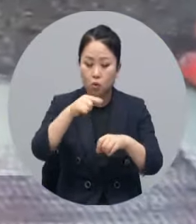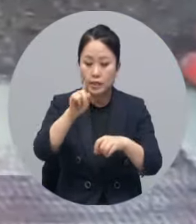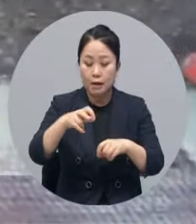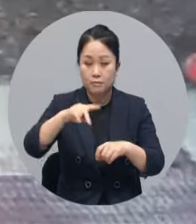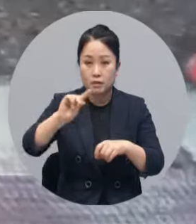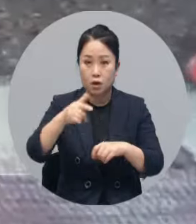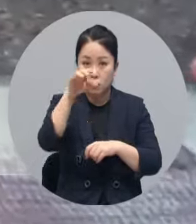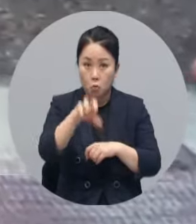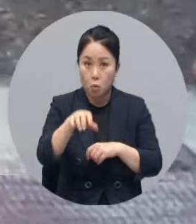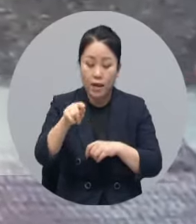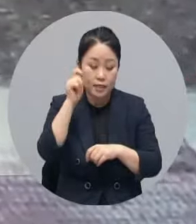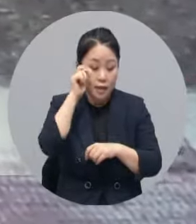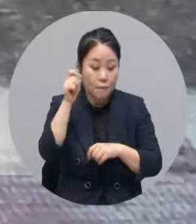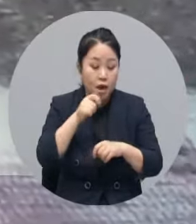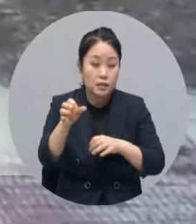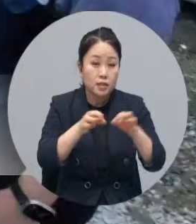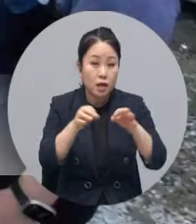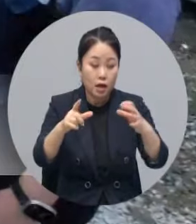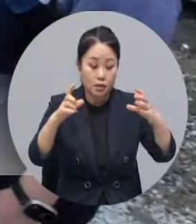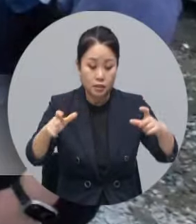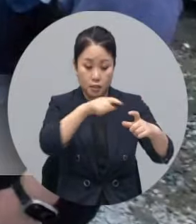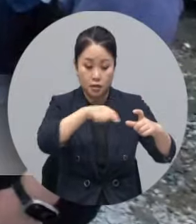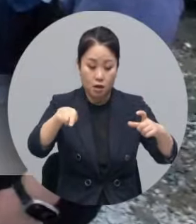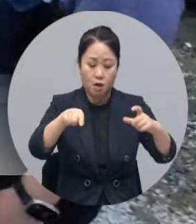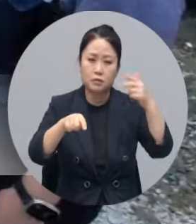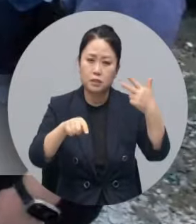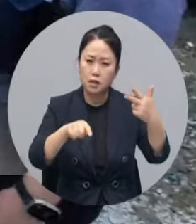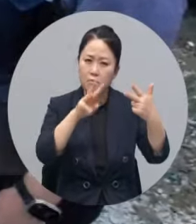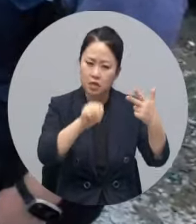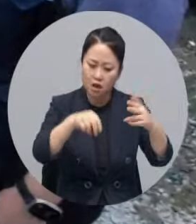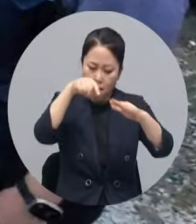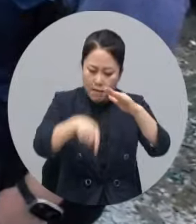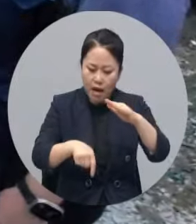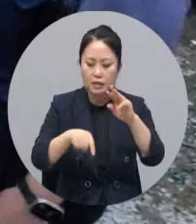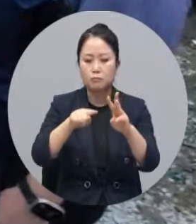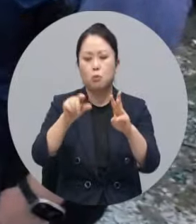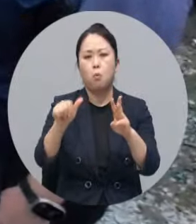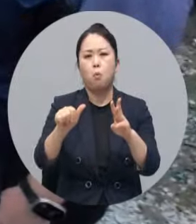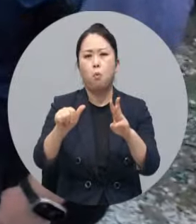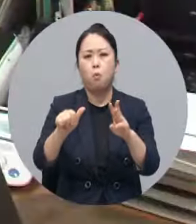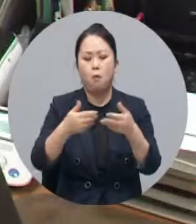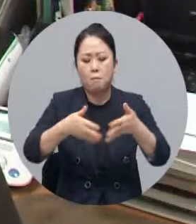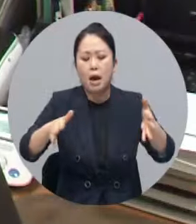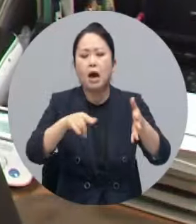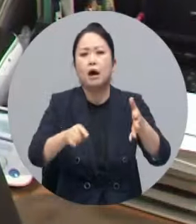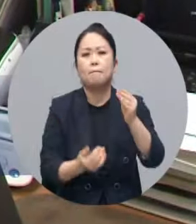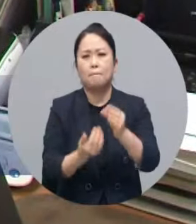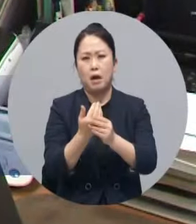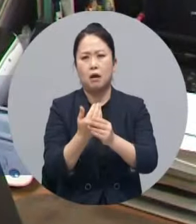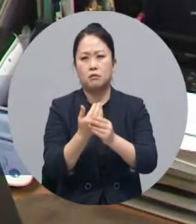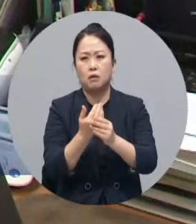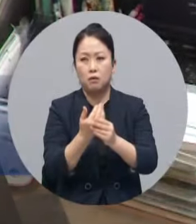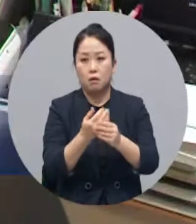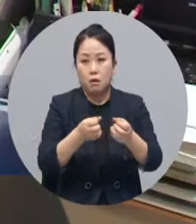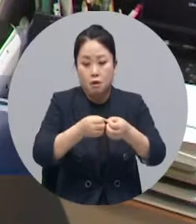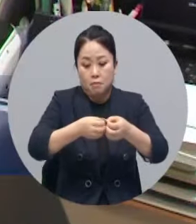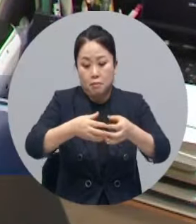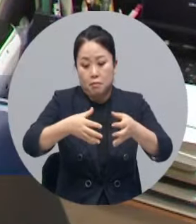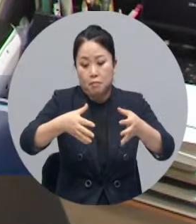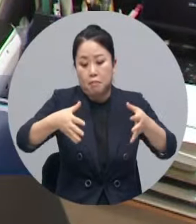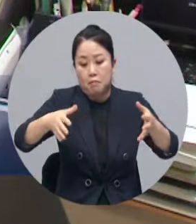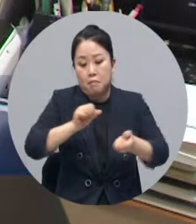인근 도로에서 지름 7m, 깊이 3.5m의 땅꺼짐이 발생했습니다. 연쇄적으로 꺼지기 시작하니까 훅 꺼져버리더라고요.